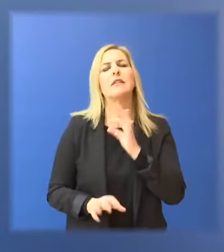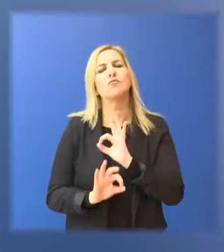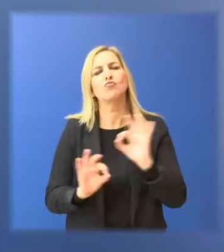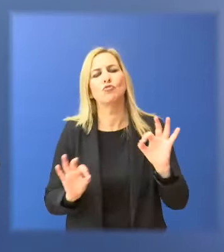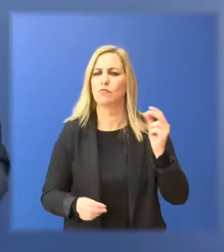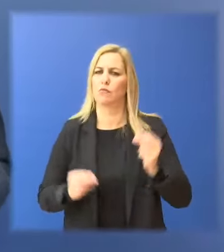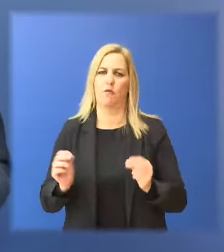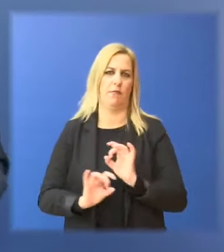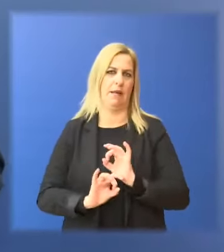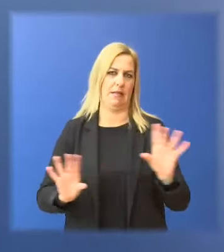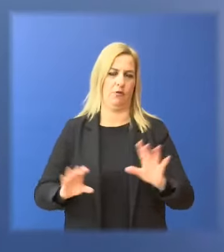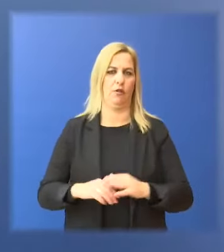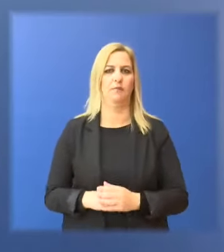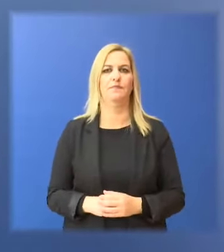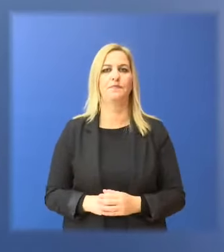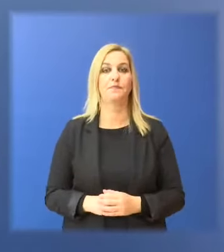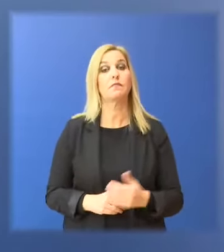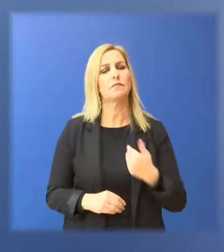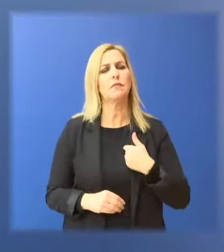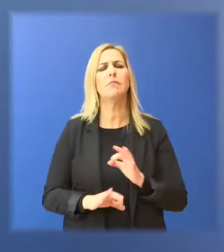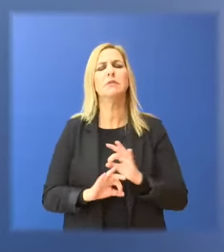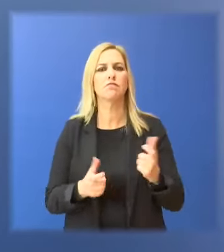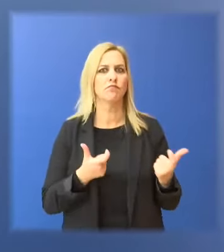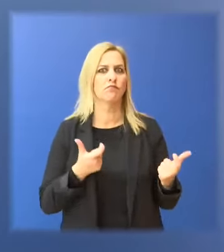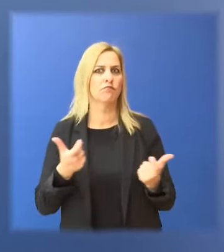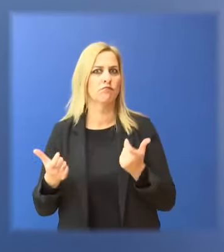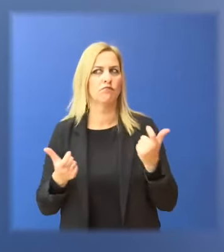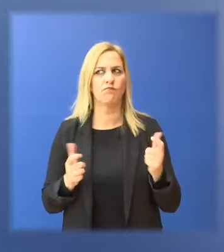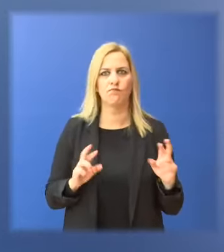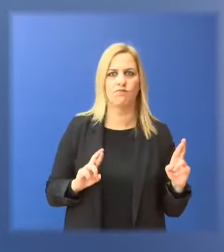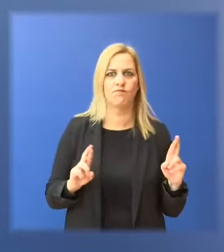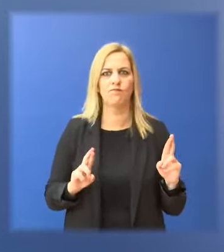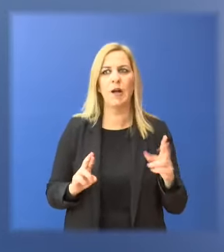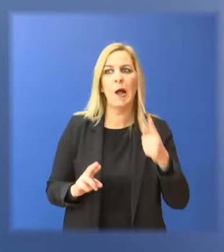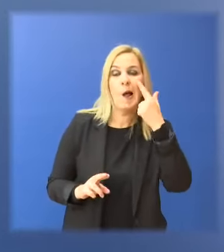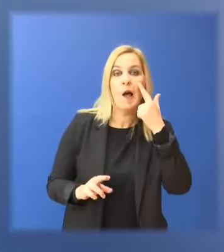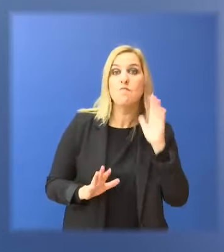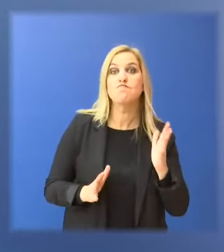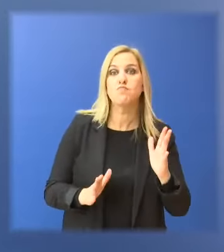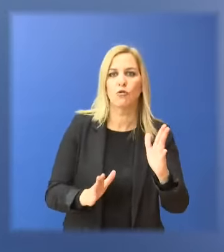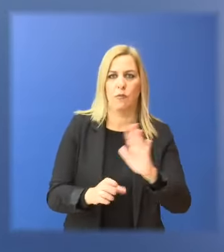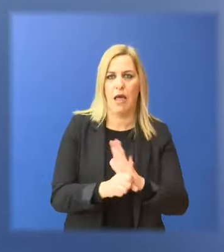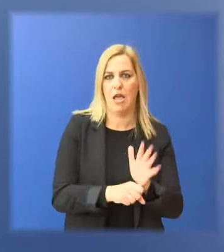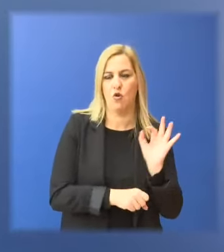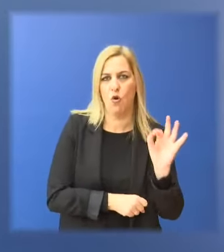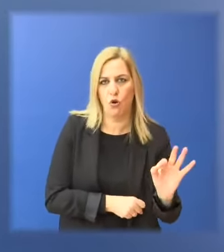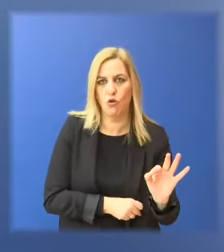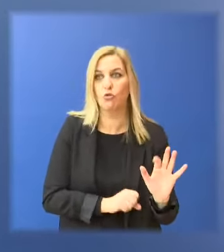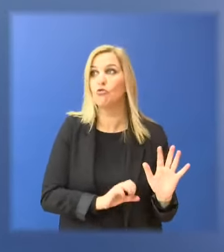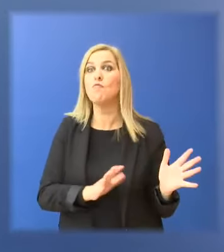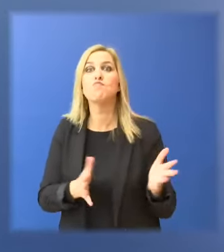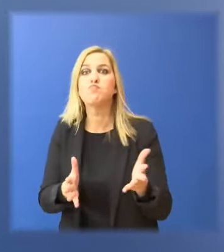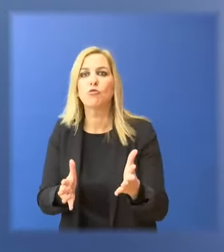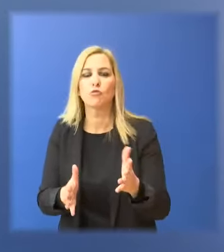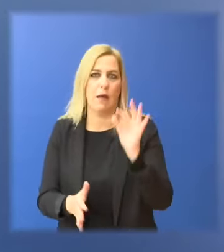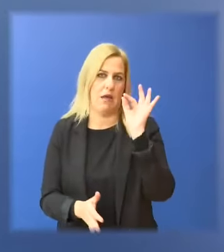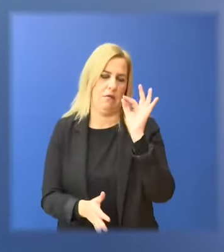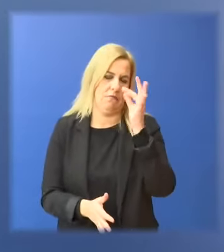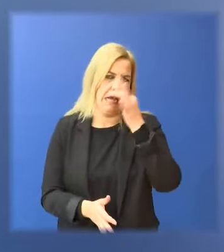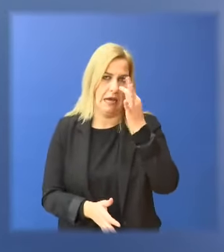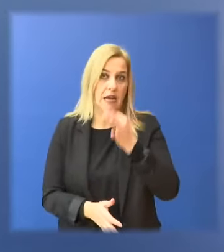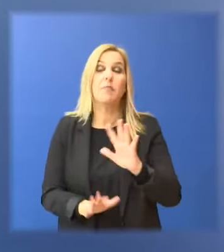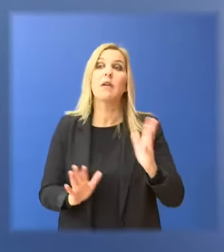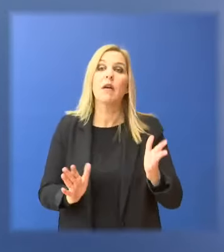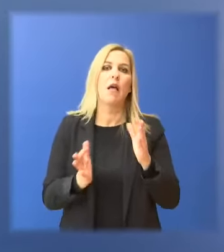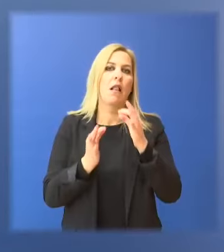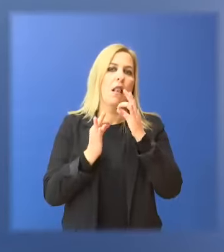θεραπείας. Παραμένουμε σε ετοιμότητα, παρατηρώντας τα επιδημιολογικά δεδομένα και τονίζουμε την αναγκαιότητα για τακτικό